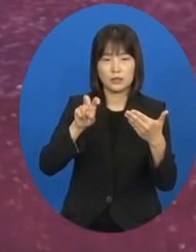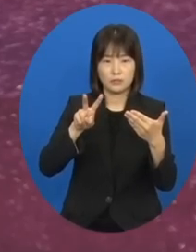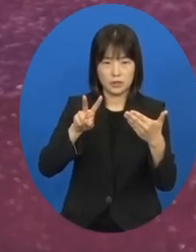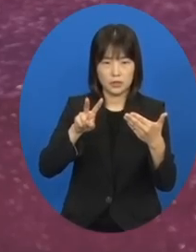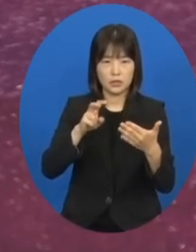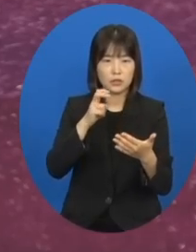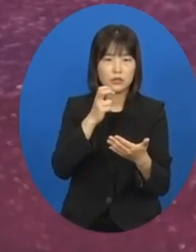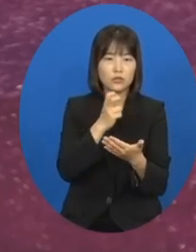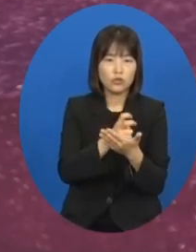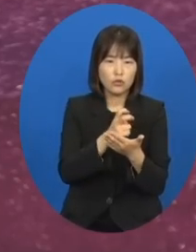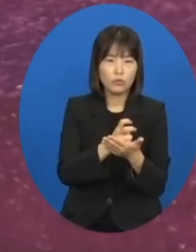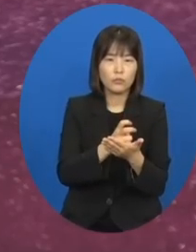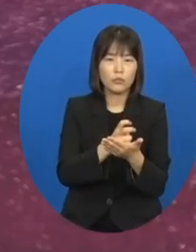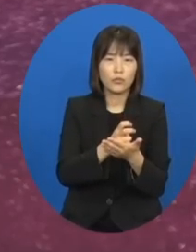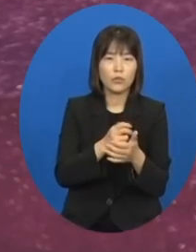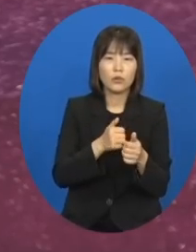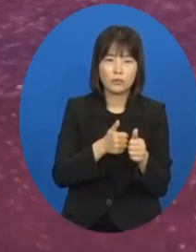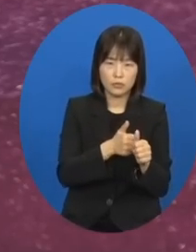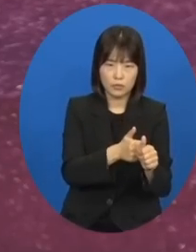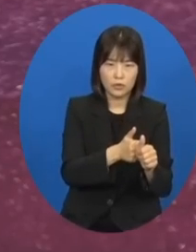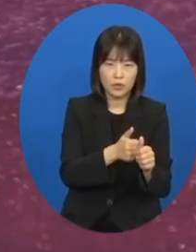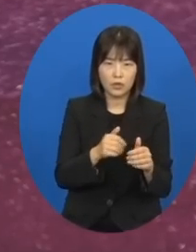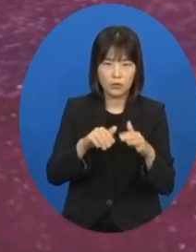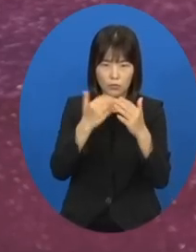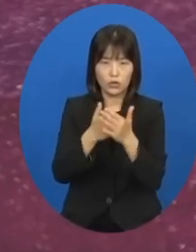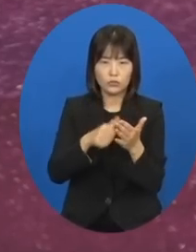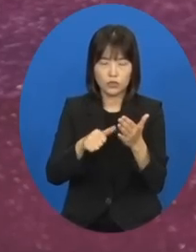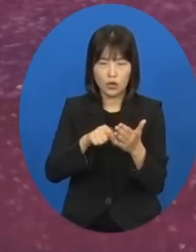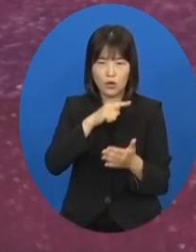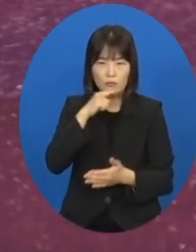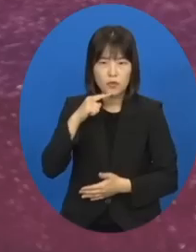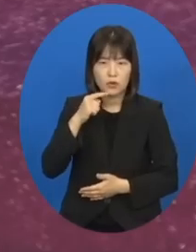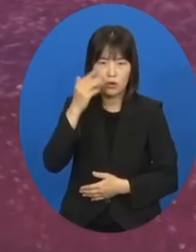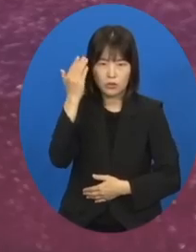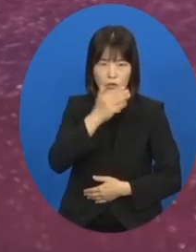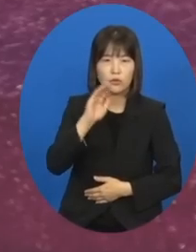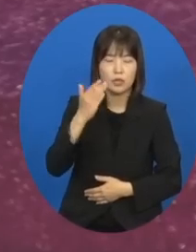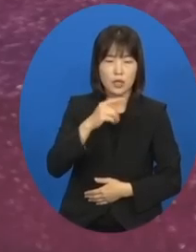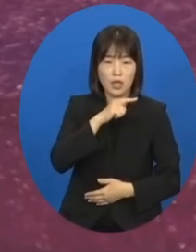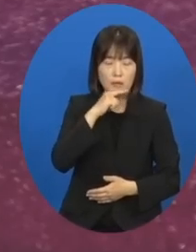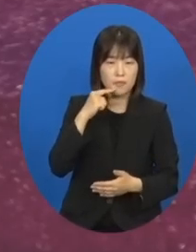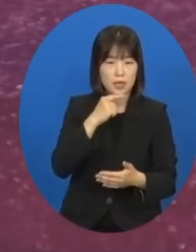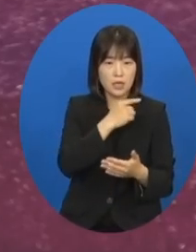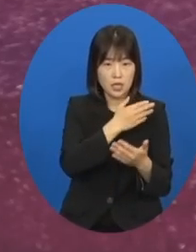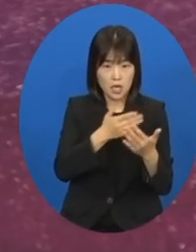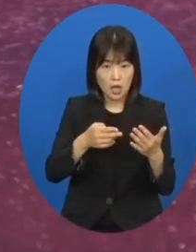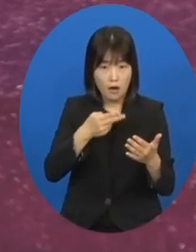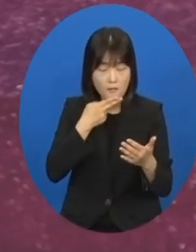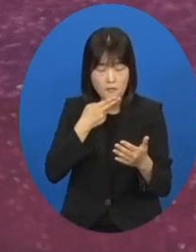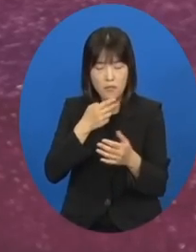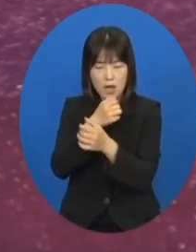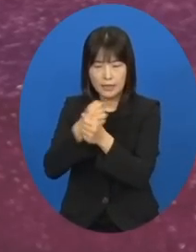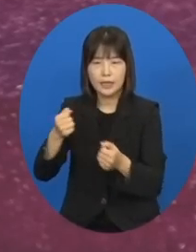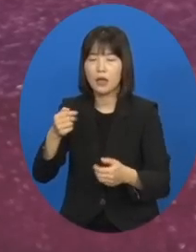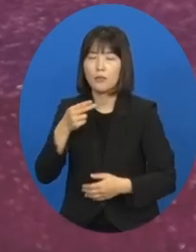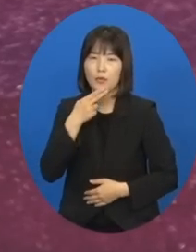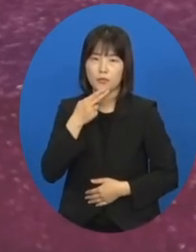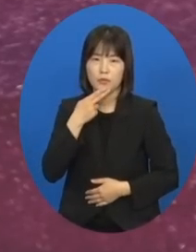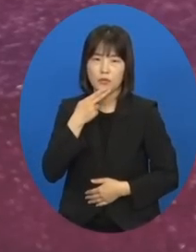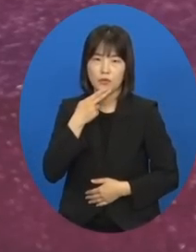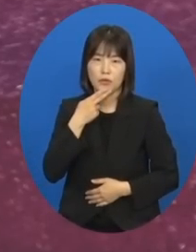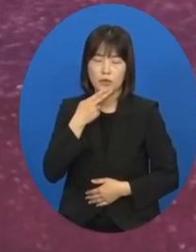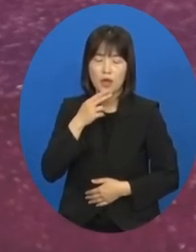거의 모든 물건이 피로써 정결하게 되나니 피 흘림이 없음즉 삼이 없다 그러니까 우리의 죄를 사해 주시는 것은